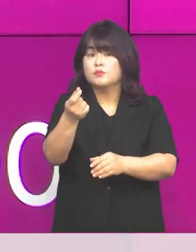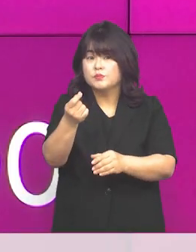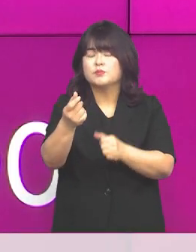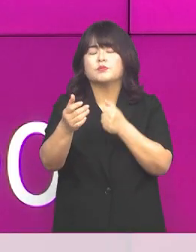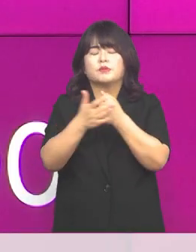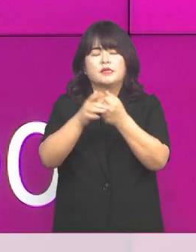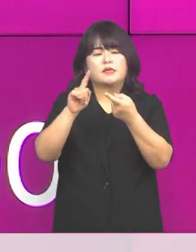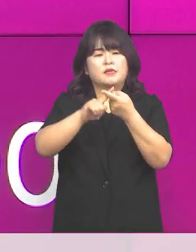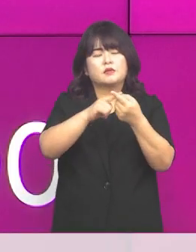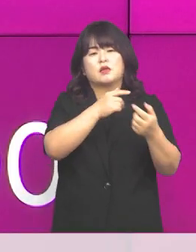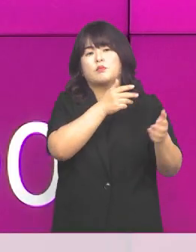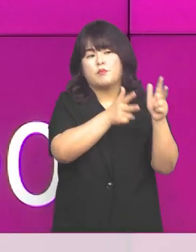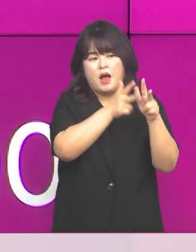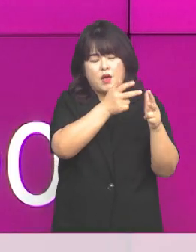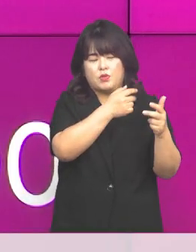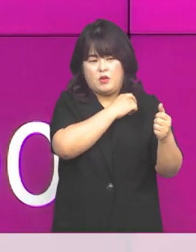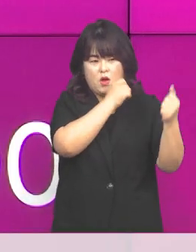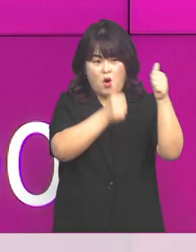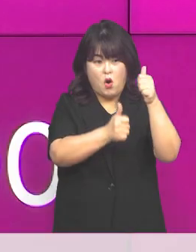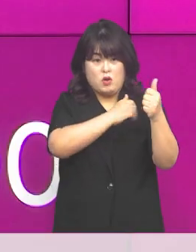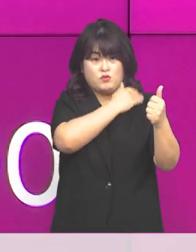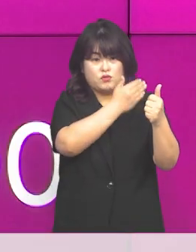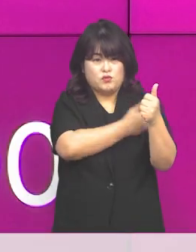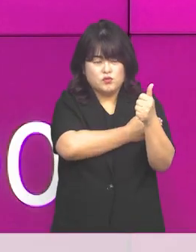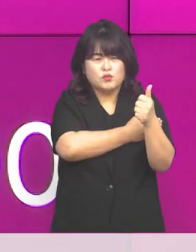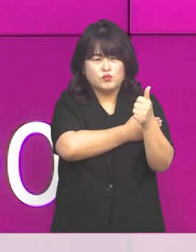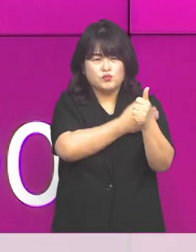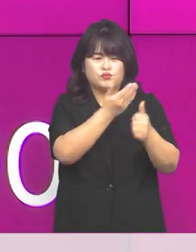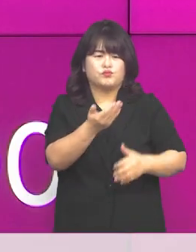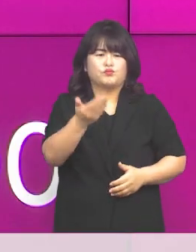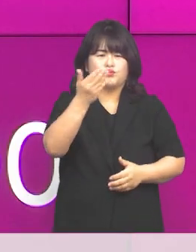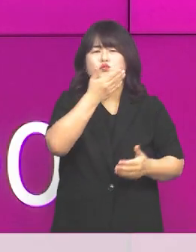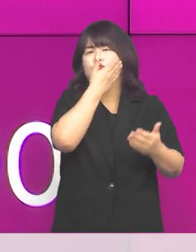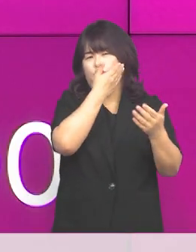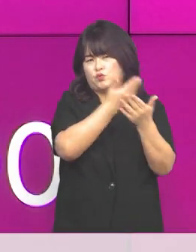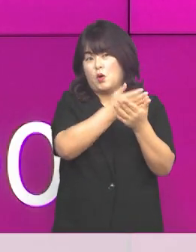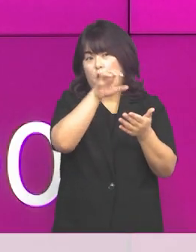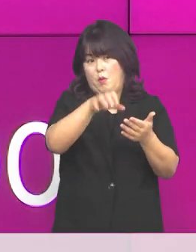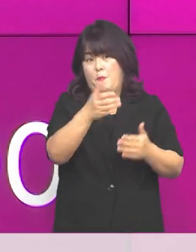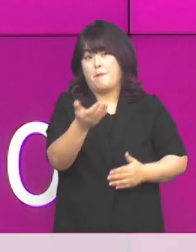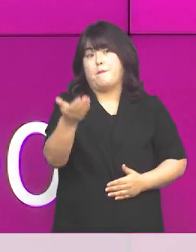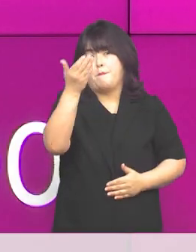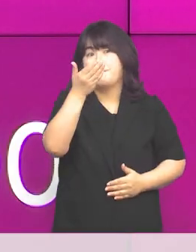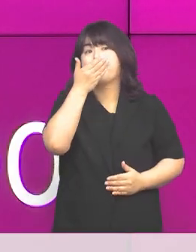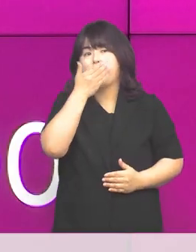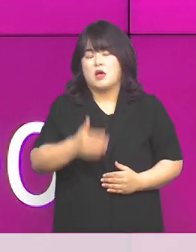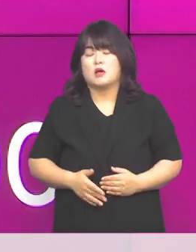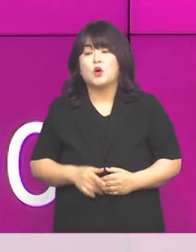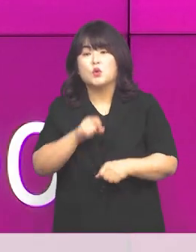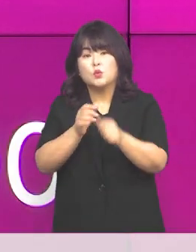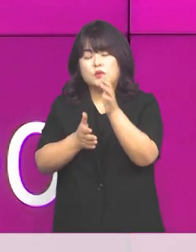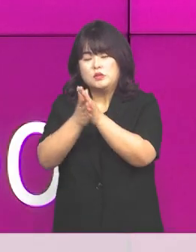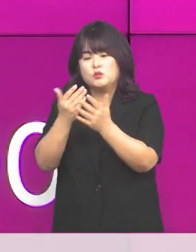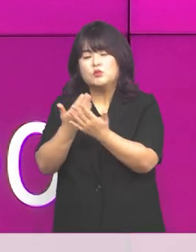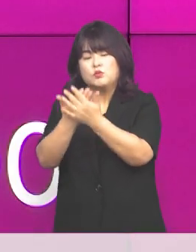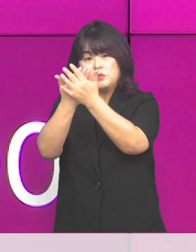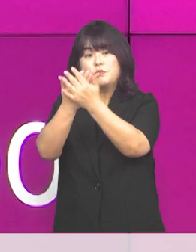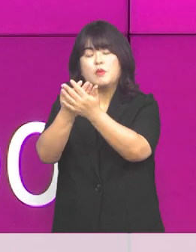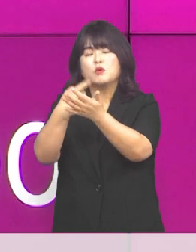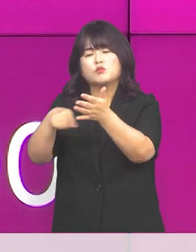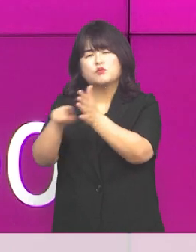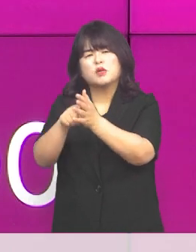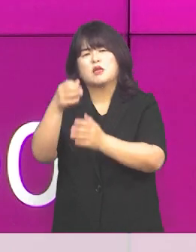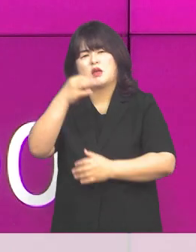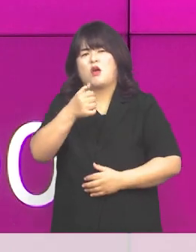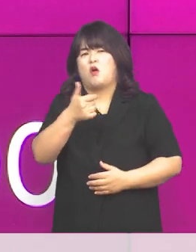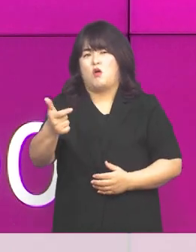대한민국 반도체 산업 경쟁력 강화의 핵심 지역이 될 것이고 용인의 도시 발전에 많은